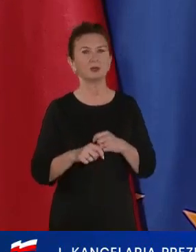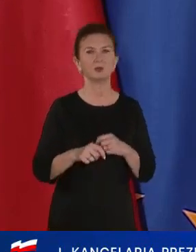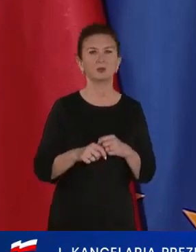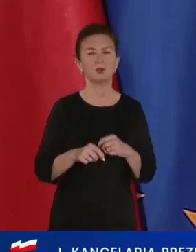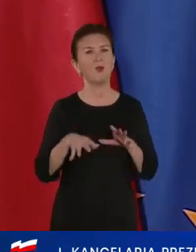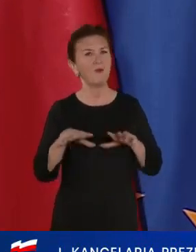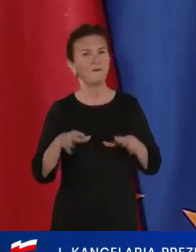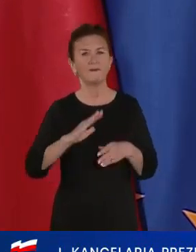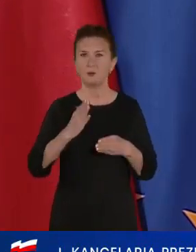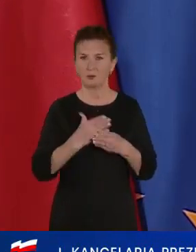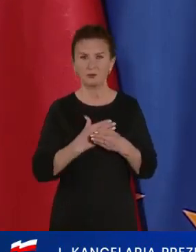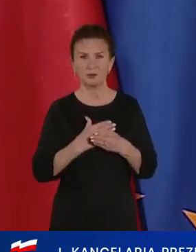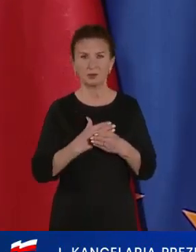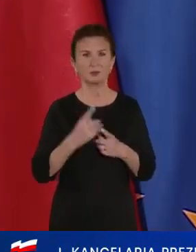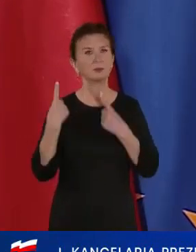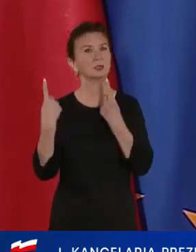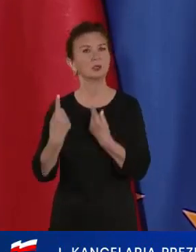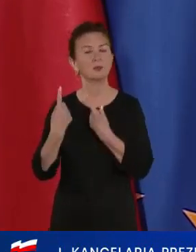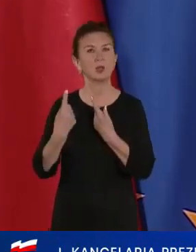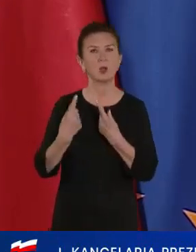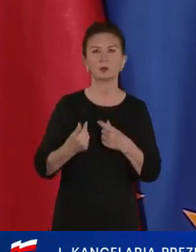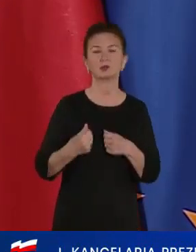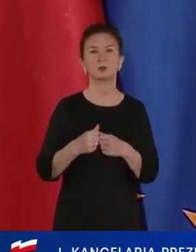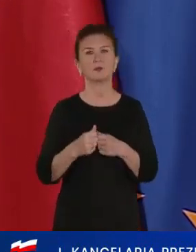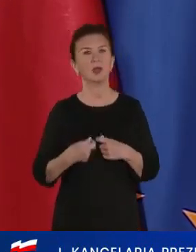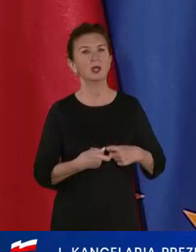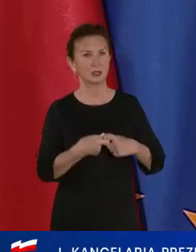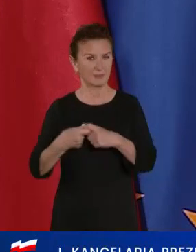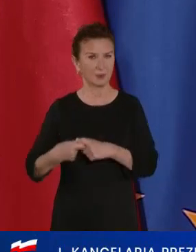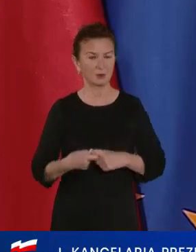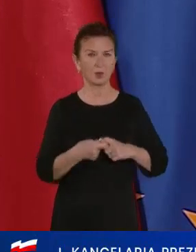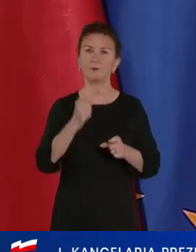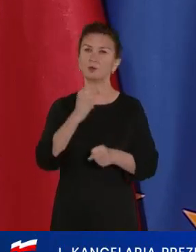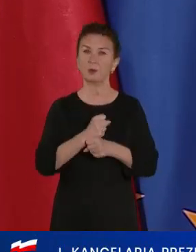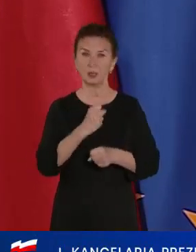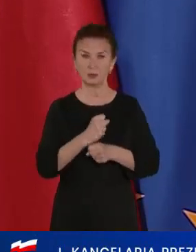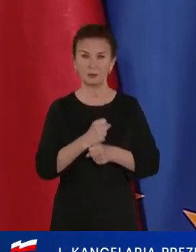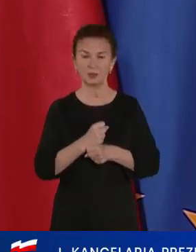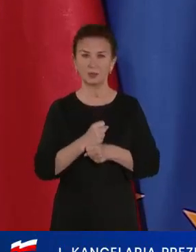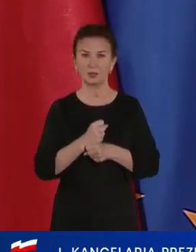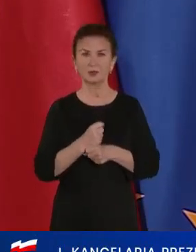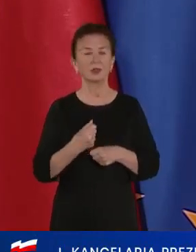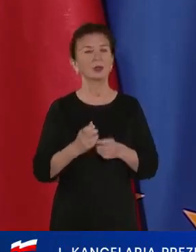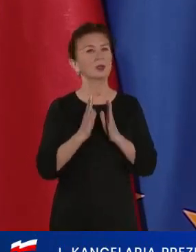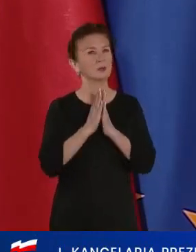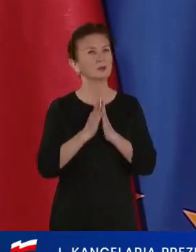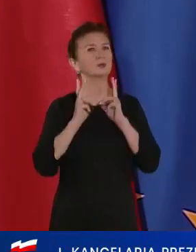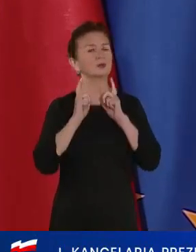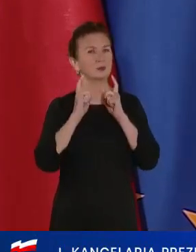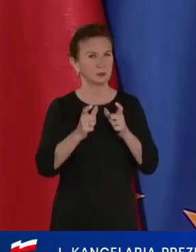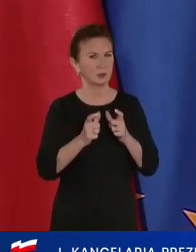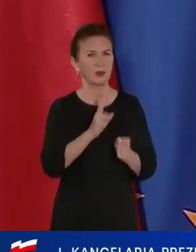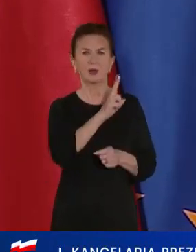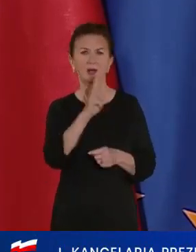się do tego upoważniony, w imieniu związkowców, pracowników, zwrócić z apelem do